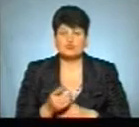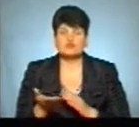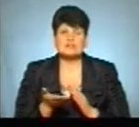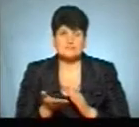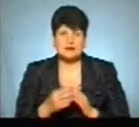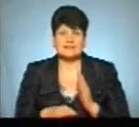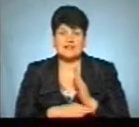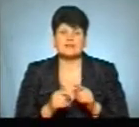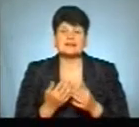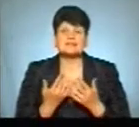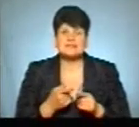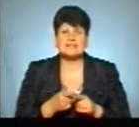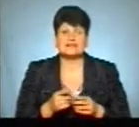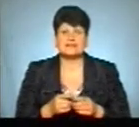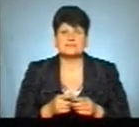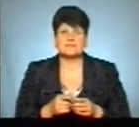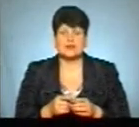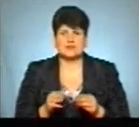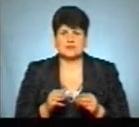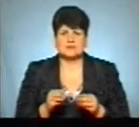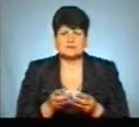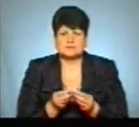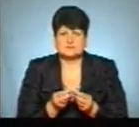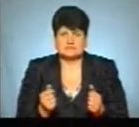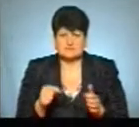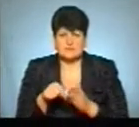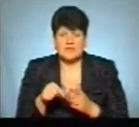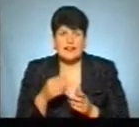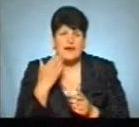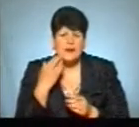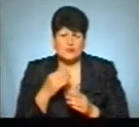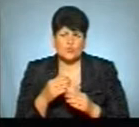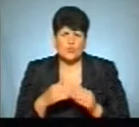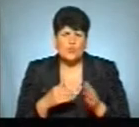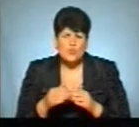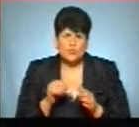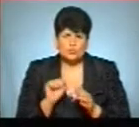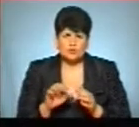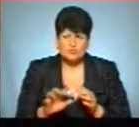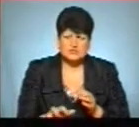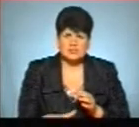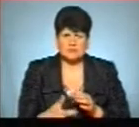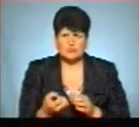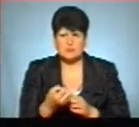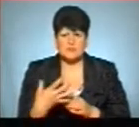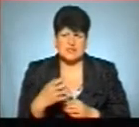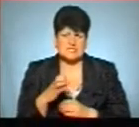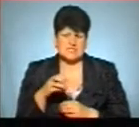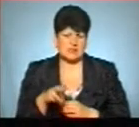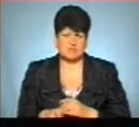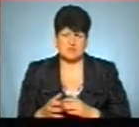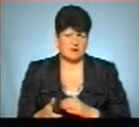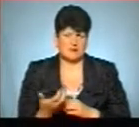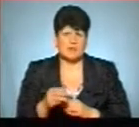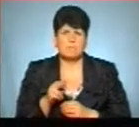настільки трухлявий, показав пеньок, що легенько рукою можна було зачерпнути на 15 сантиметрів глибини фактично